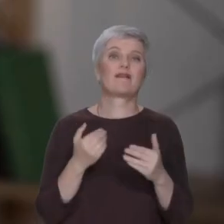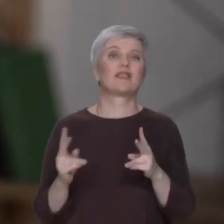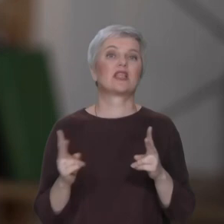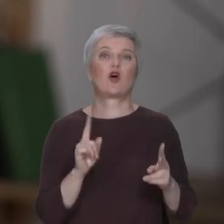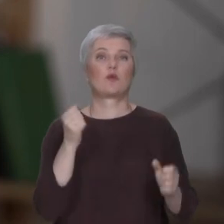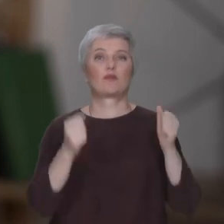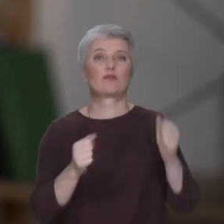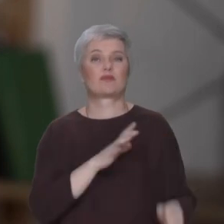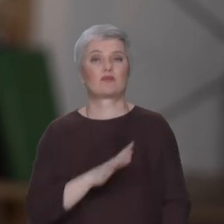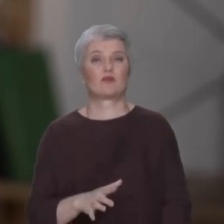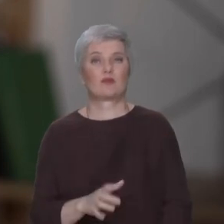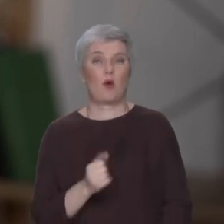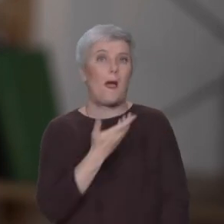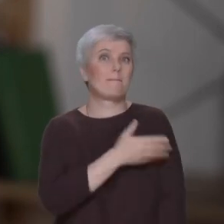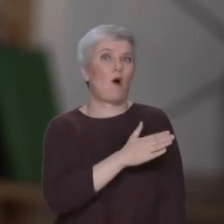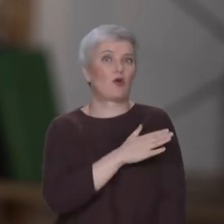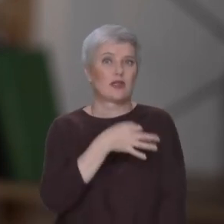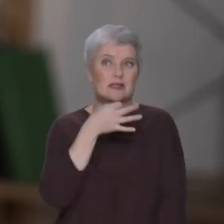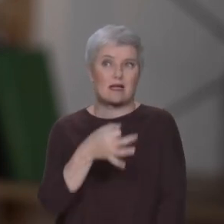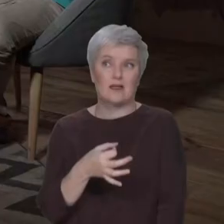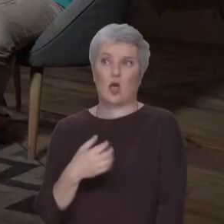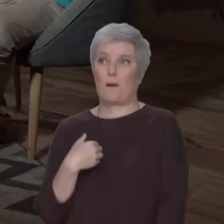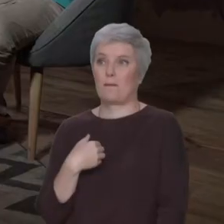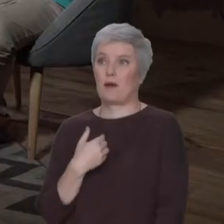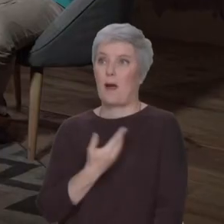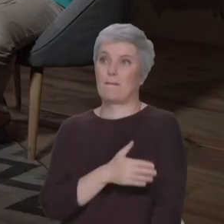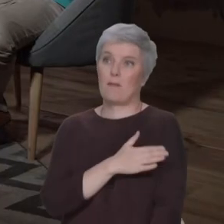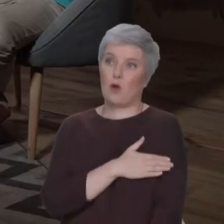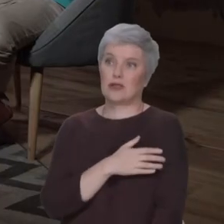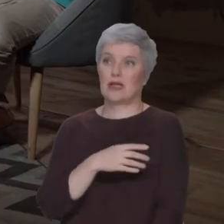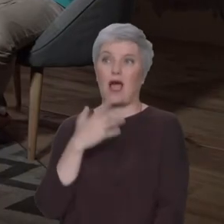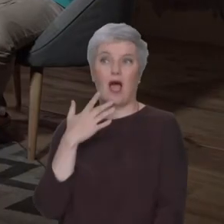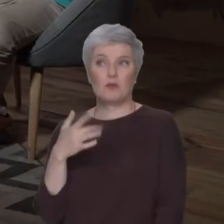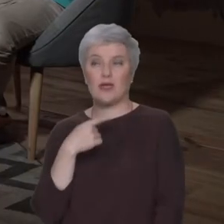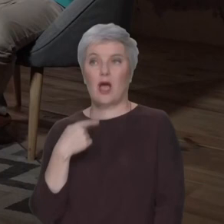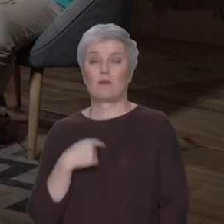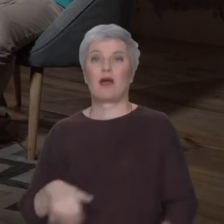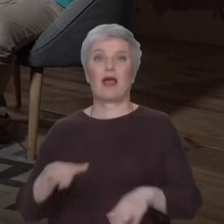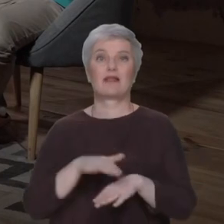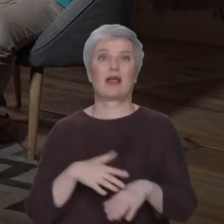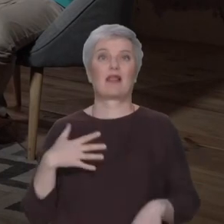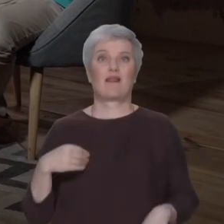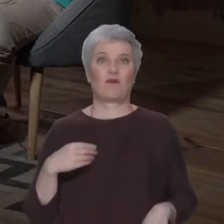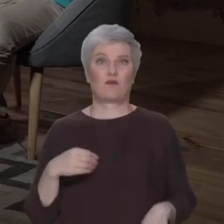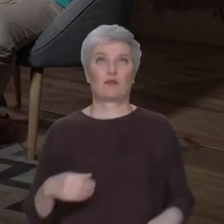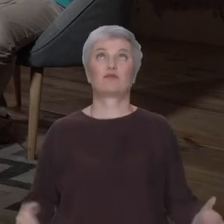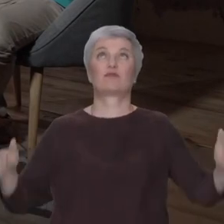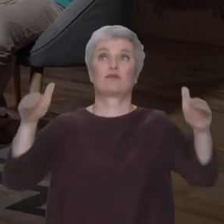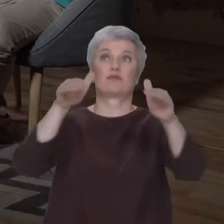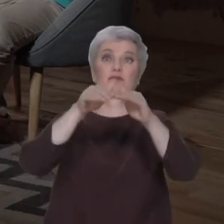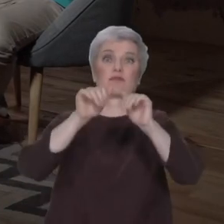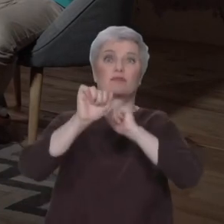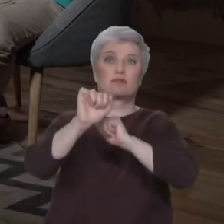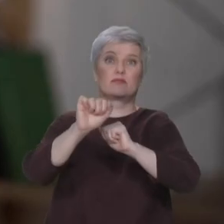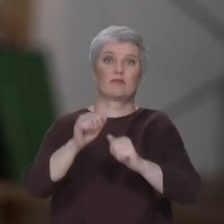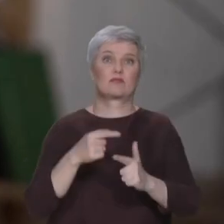було. Ну, хіба що Польща скаже, що ми над, там Польща, Америка скаже, ми над Львовом поставимо цей залізний купол, так званий,